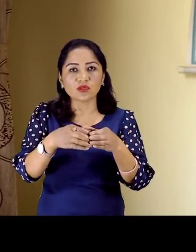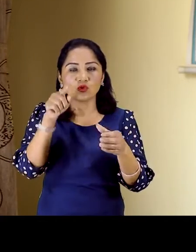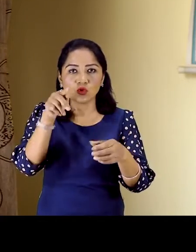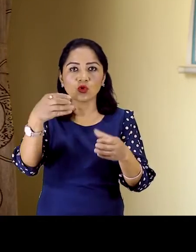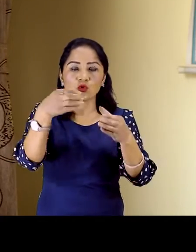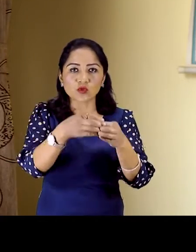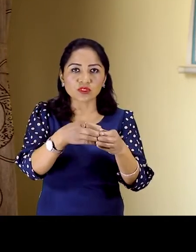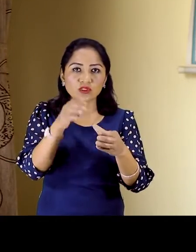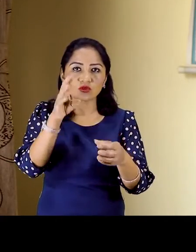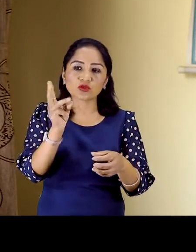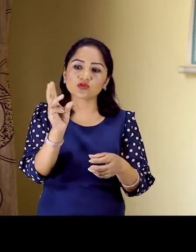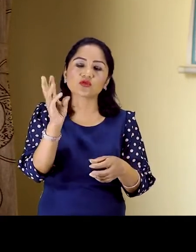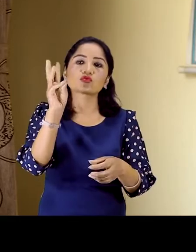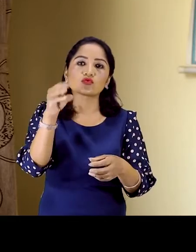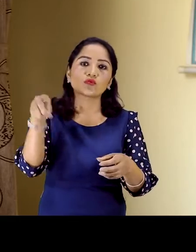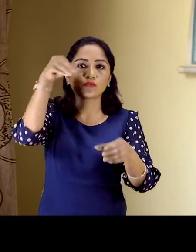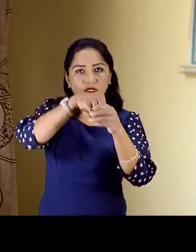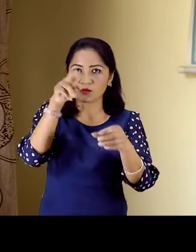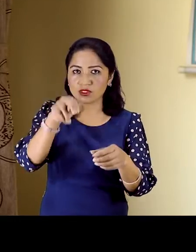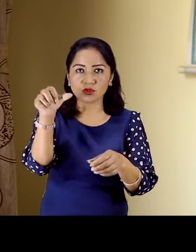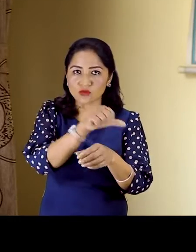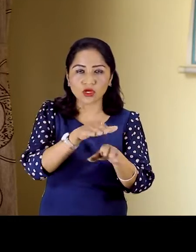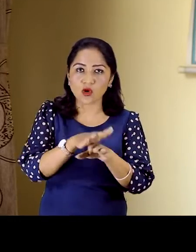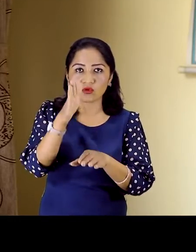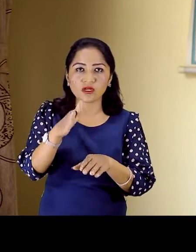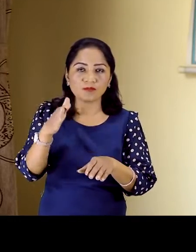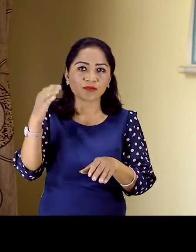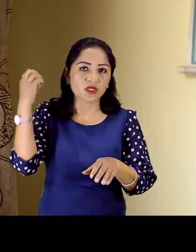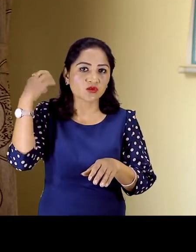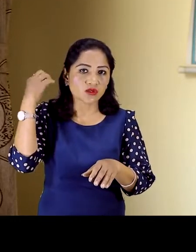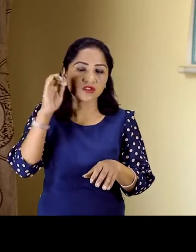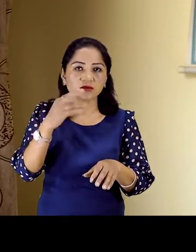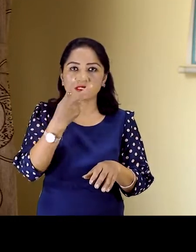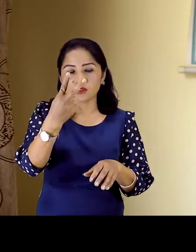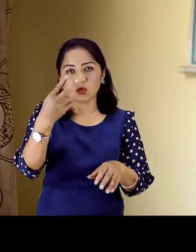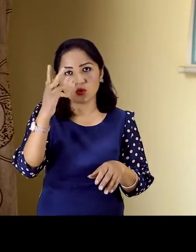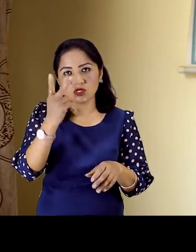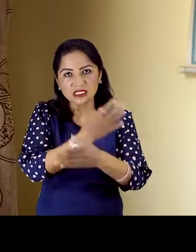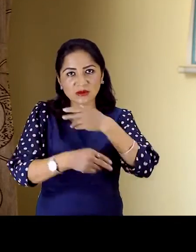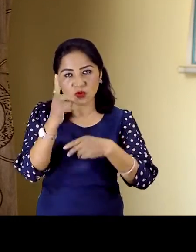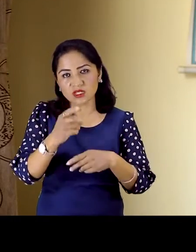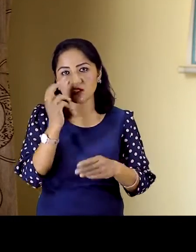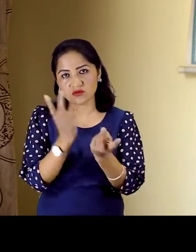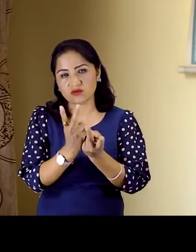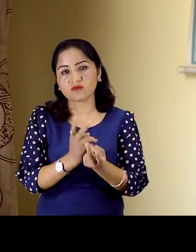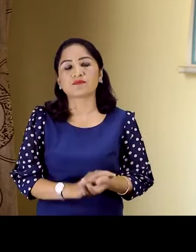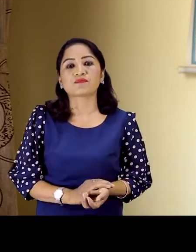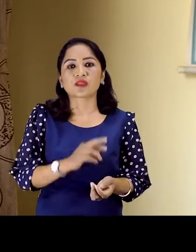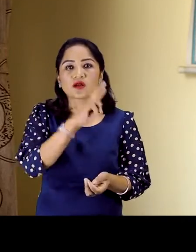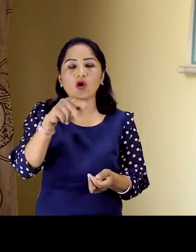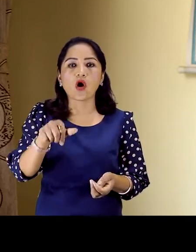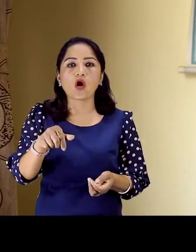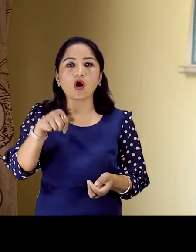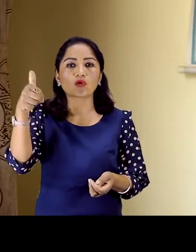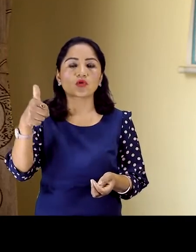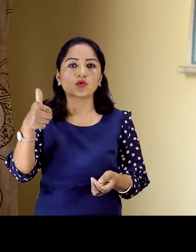णितल़केश छहमुँचे हैं